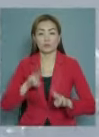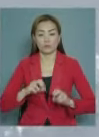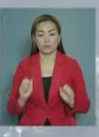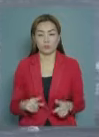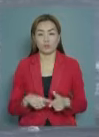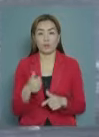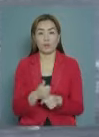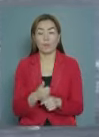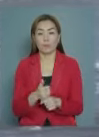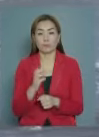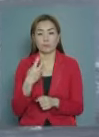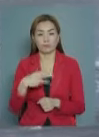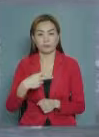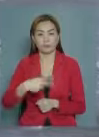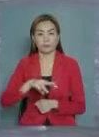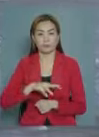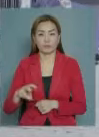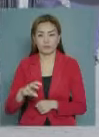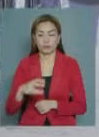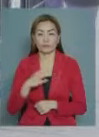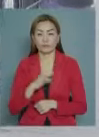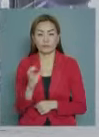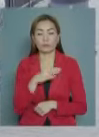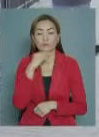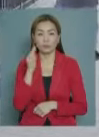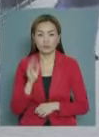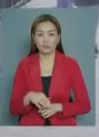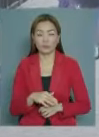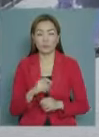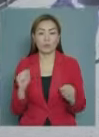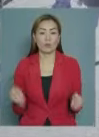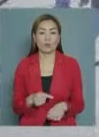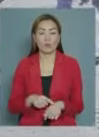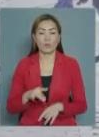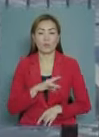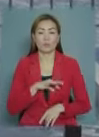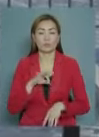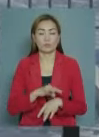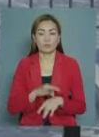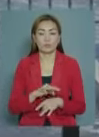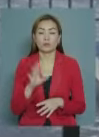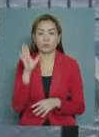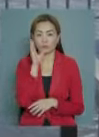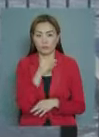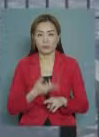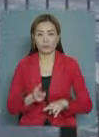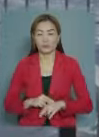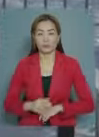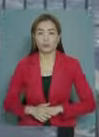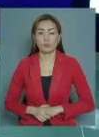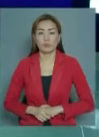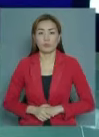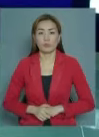болады. Негізгі ережеге бекітілген уақыт 20-30 секунд. Қатты суықтан жүйке жүйесі де шошынуы мүмкін.